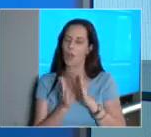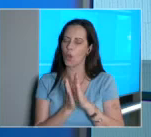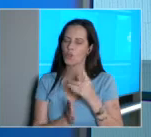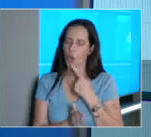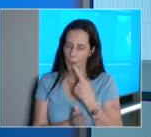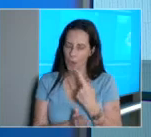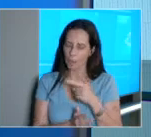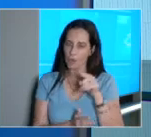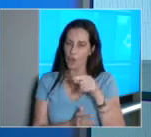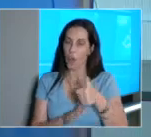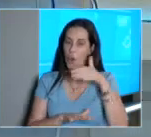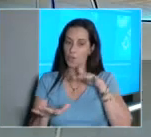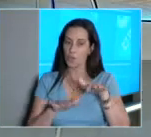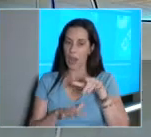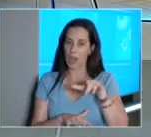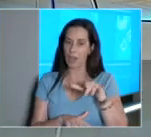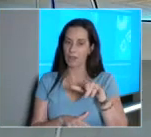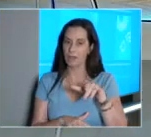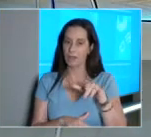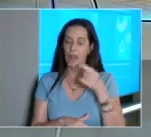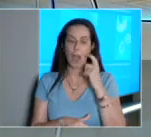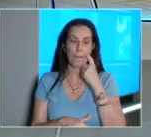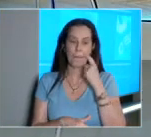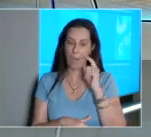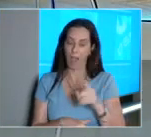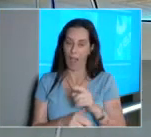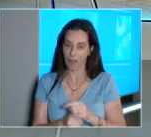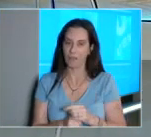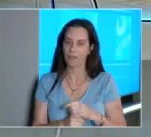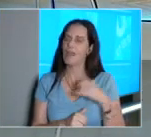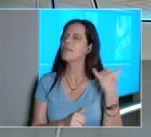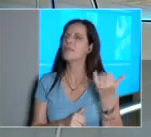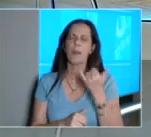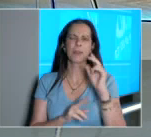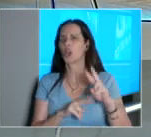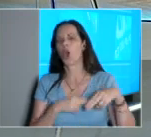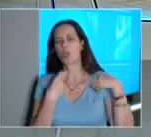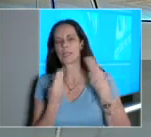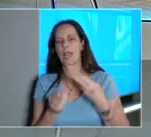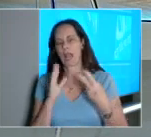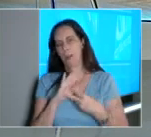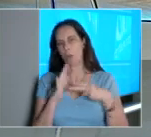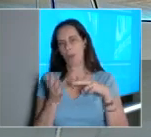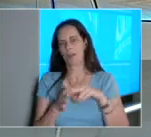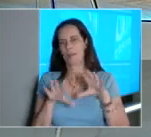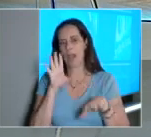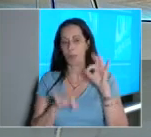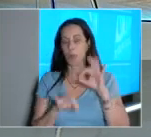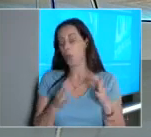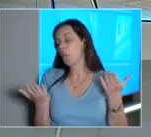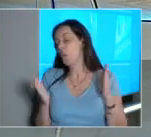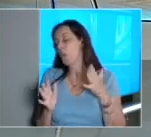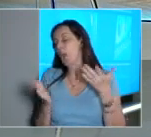על זה שראש הממשלה לשעבר, המועמד הנצחי, תמיד איפשהו חוזר למערכת הבחירות,